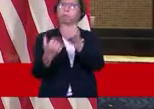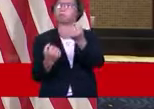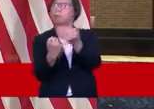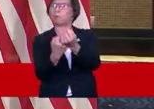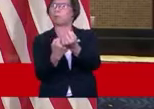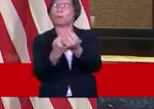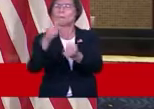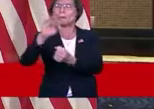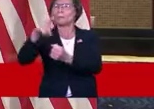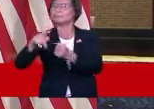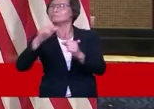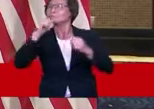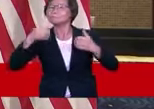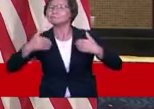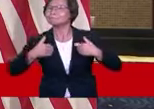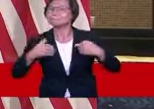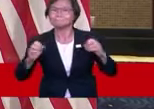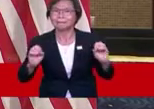rakyat